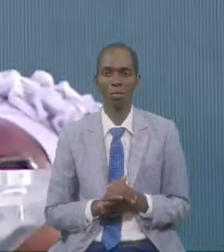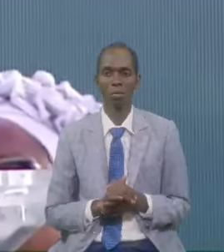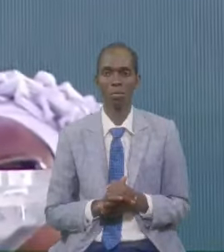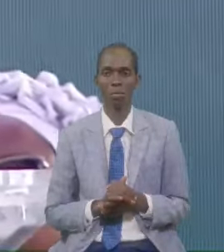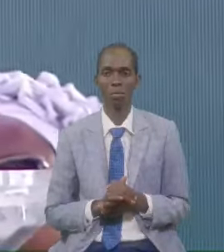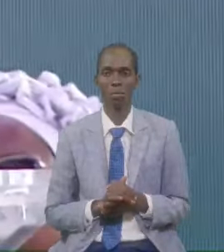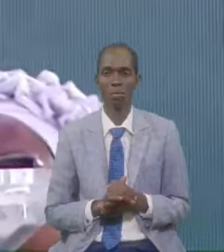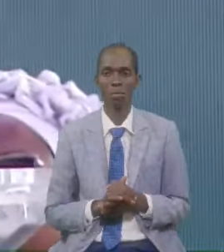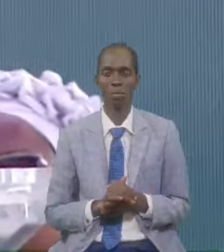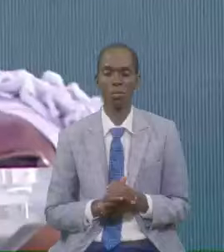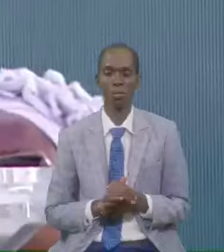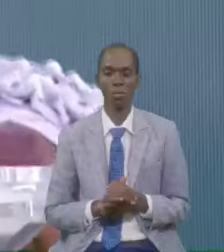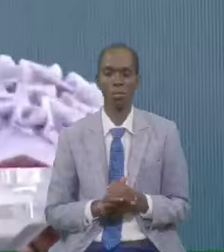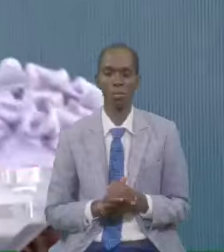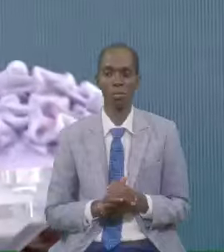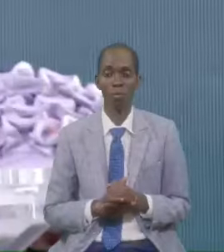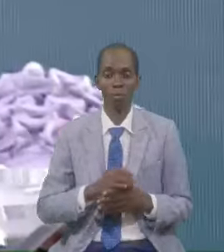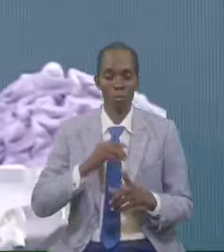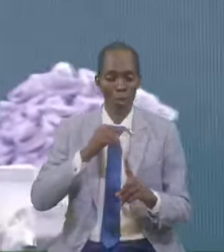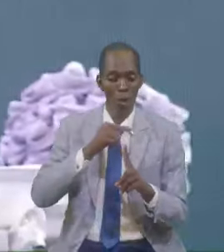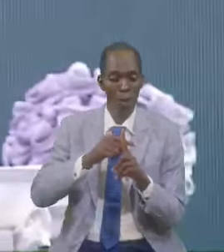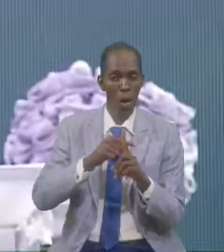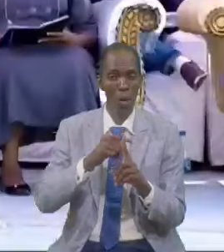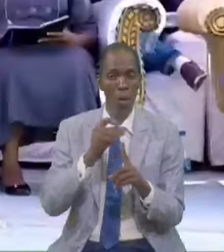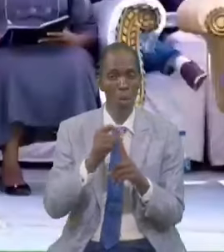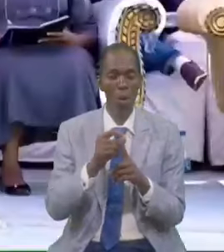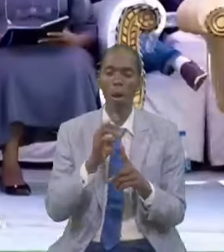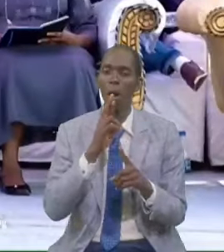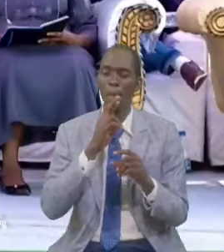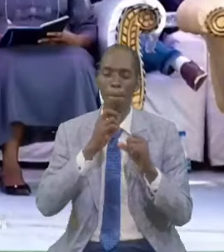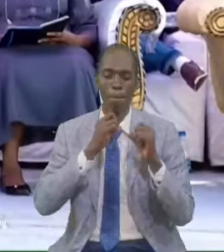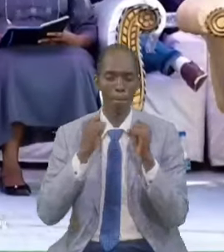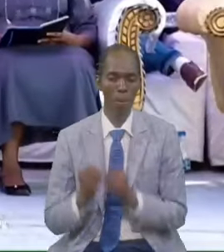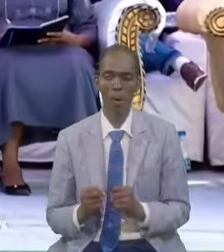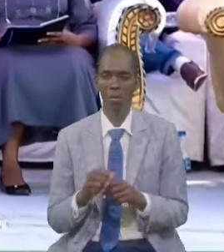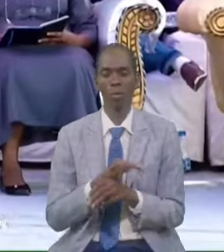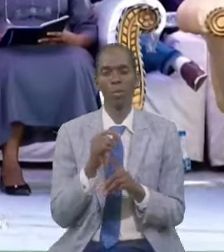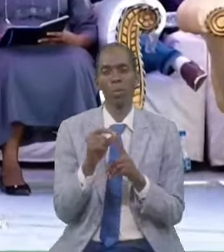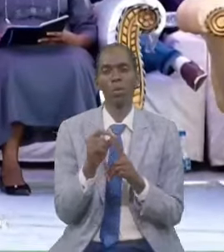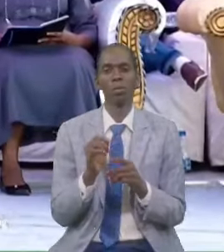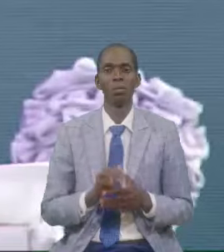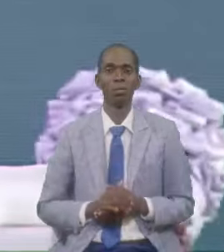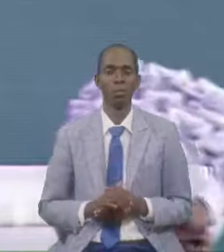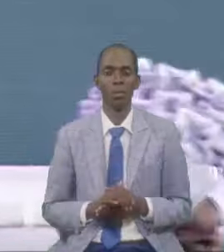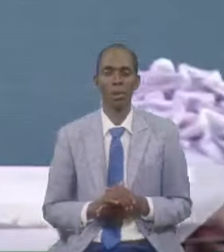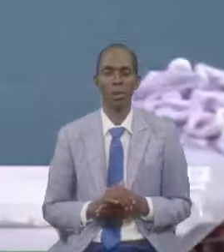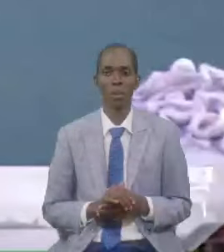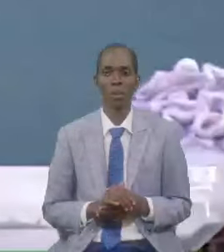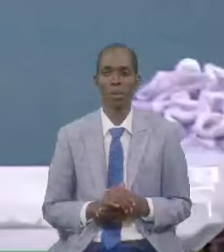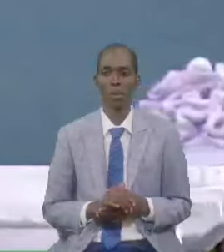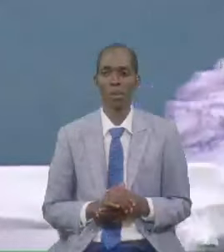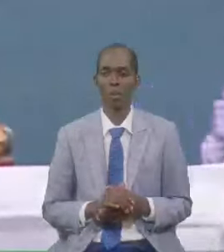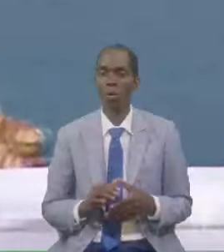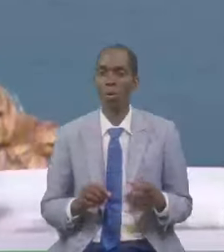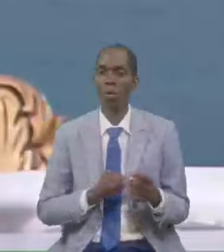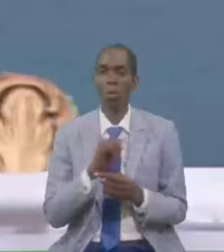స్థాయికి రాగలుగుతారు. పాజిటివ్ వర్డ్స్ ఆర్ పవర్ఫుల్ వర్డ్స్ అనగా అది మన జీవితంలో సానుకూల దృక్పథంతో ముందుకు తీసుకెళ్తుంది. ది వర్డ్స్